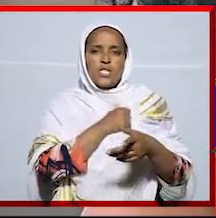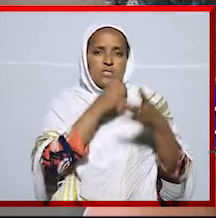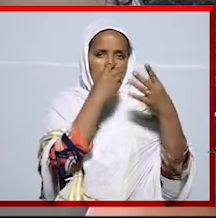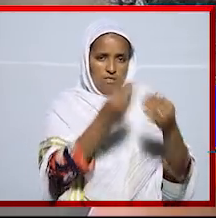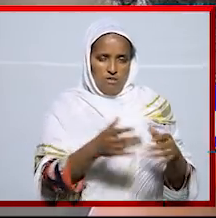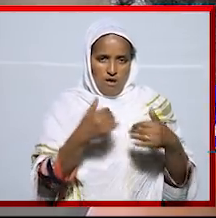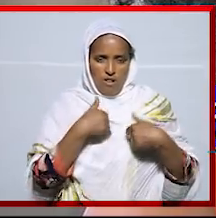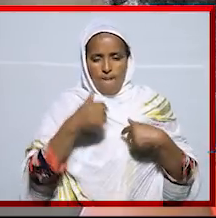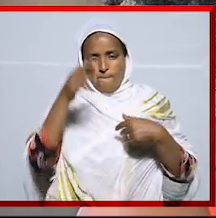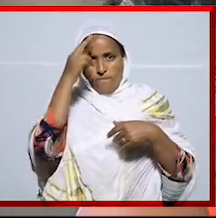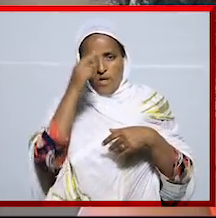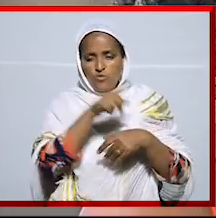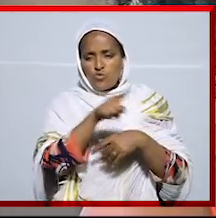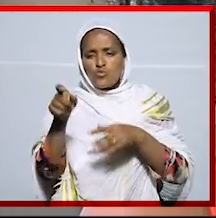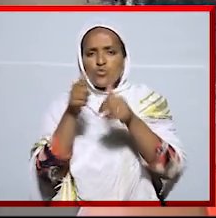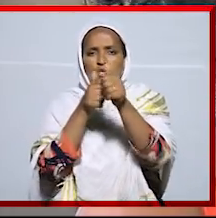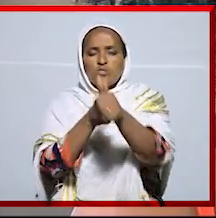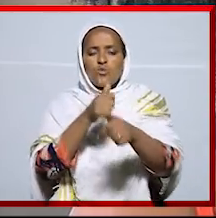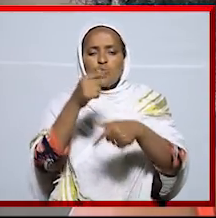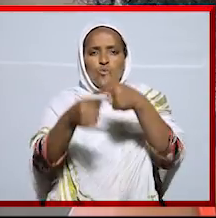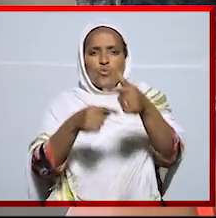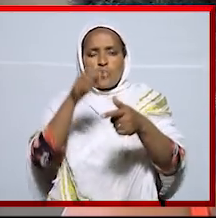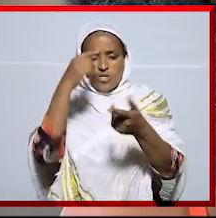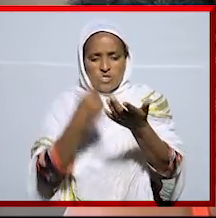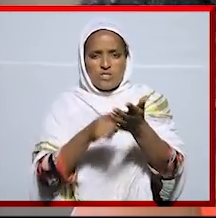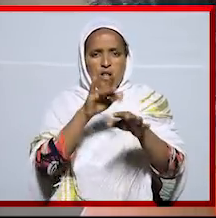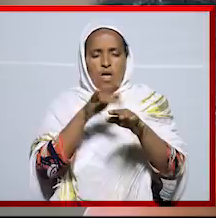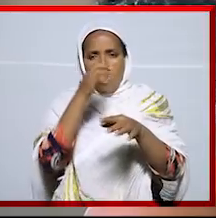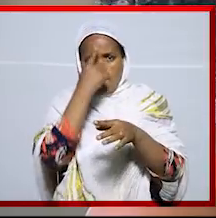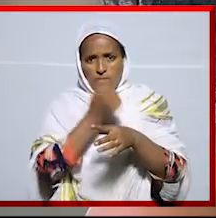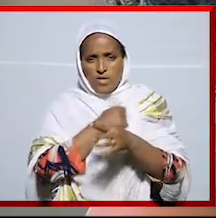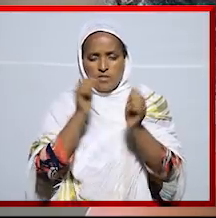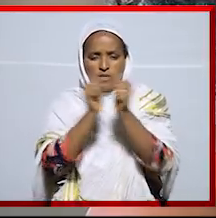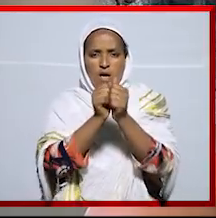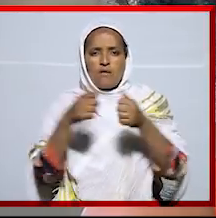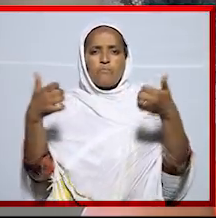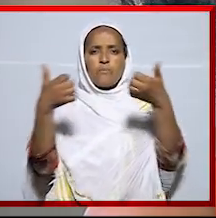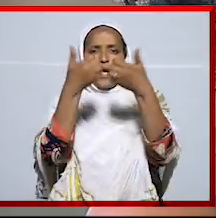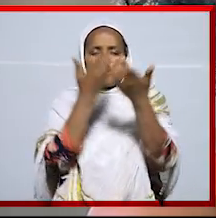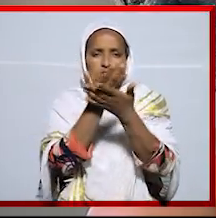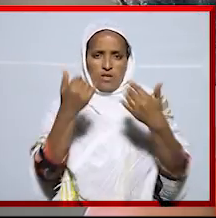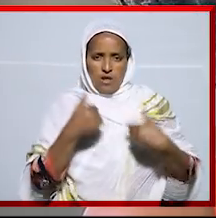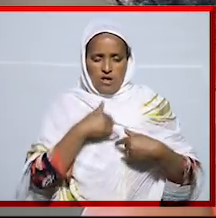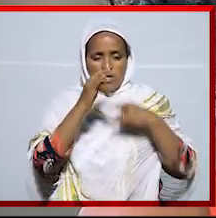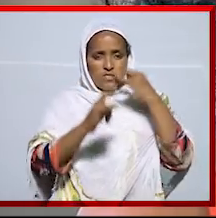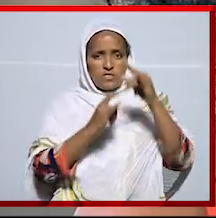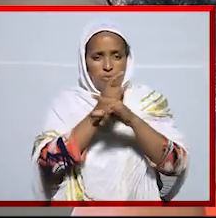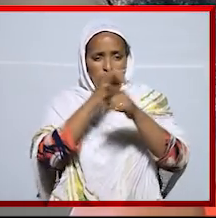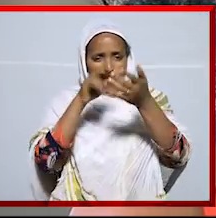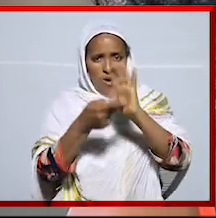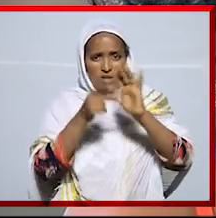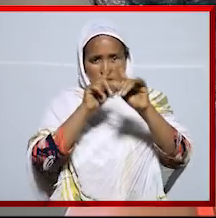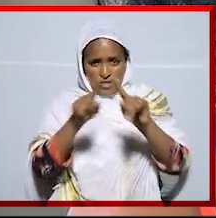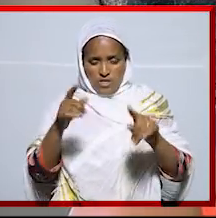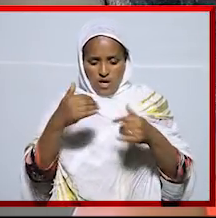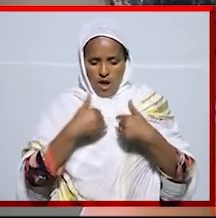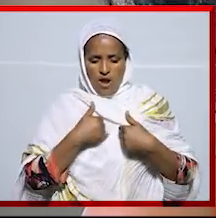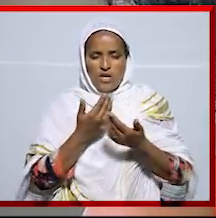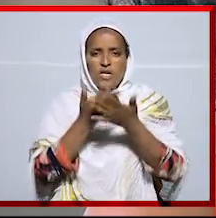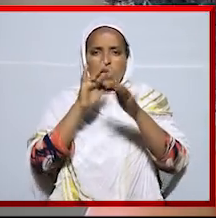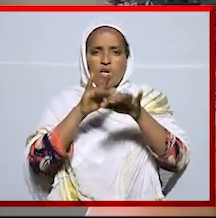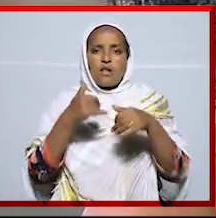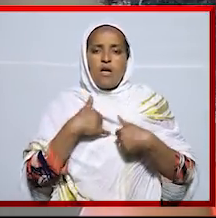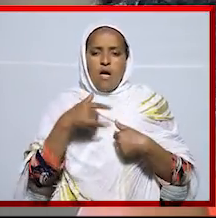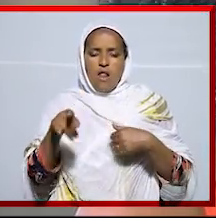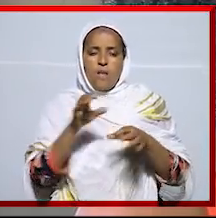እምነትን ታጣለ ክራቱም እነሱ የተከተሉትን ስትል እዚህ ጋር እምነት ጋር የሚጋጭ ነገር ታደርጋለህ ዘመናዊነት ማለት ግን ያለህ